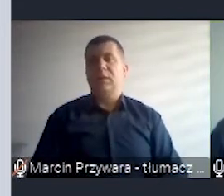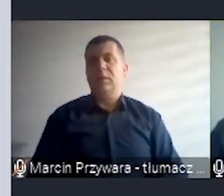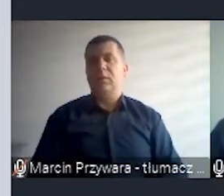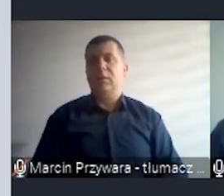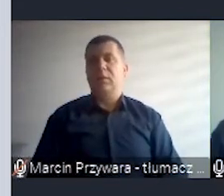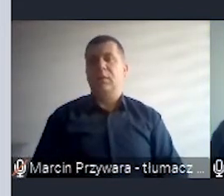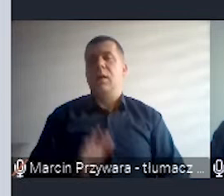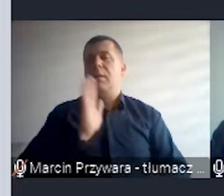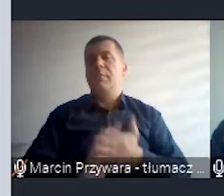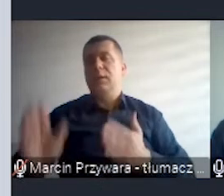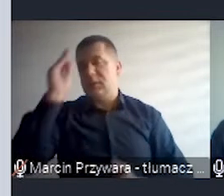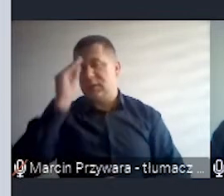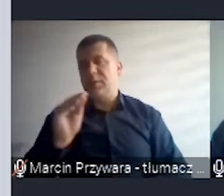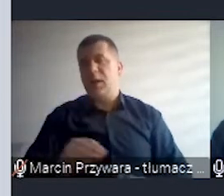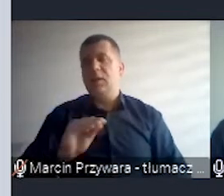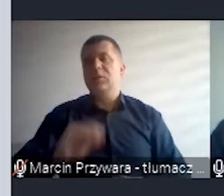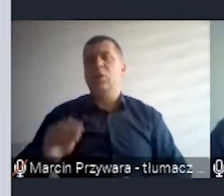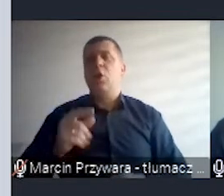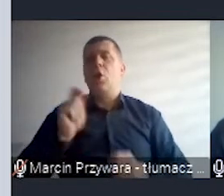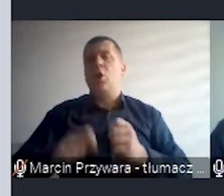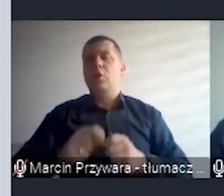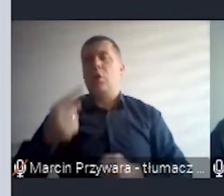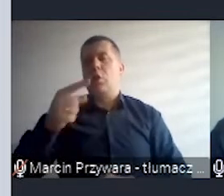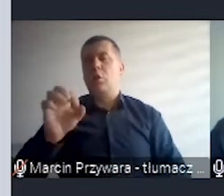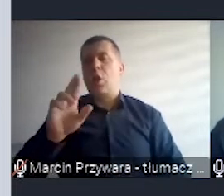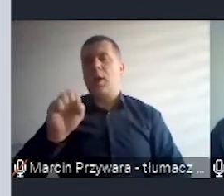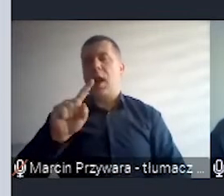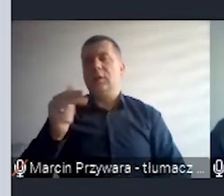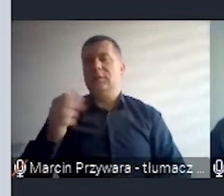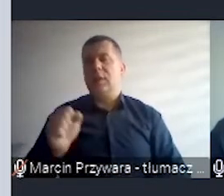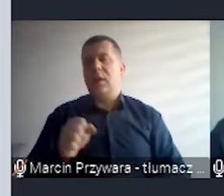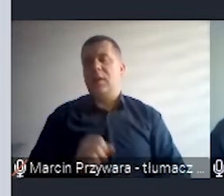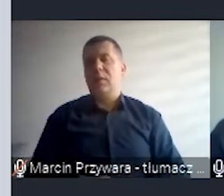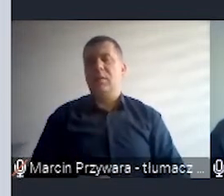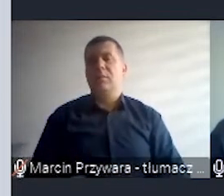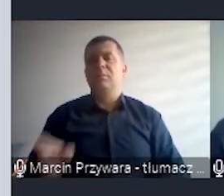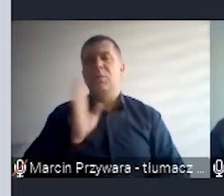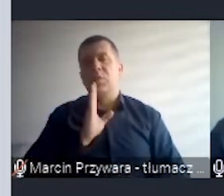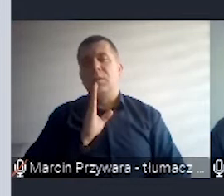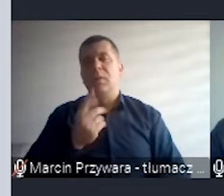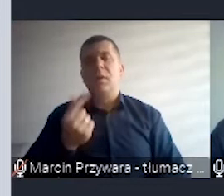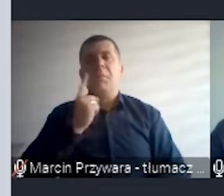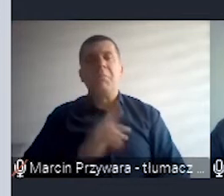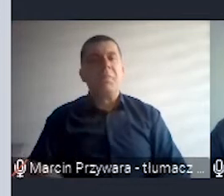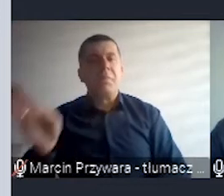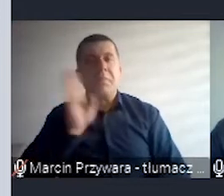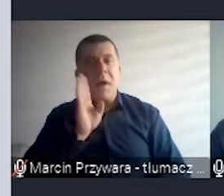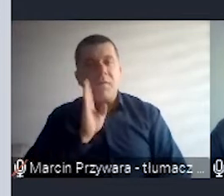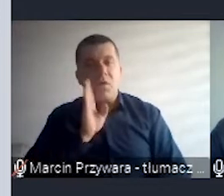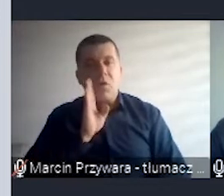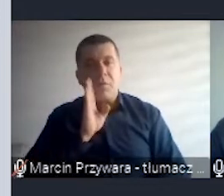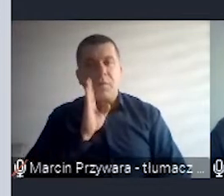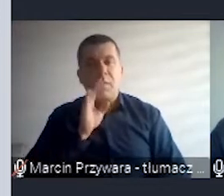Poza tym nie zapowiada się jeszcze kontroli doraźnej, ale ten rodzaj kontroli jest związany już z prawdopodobieństwem